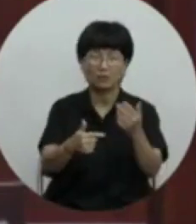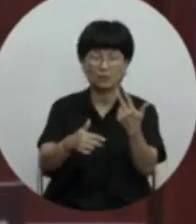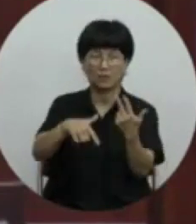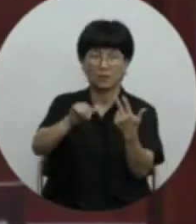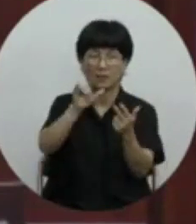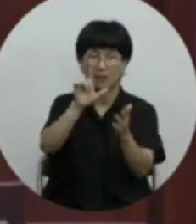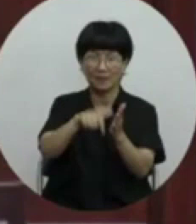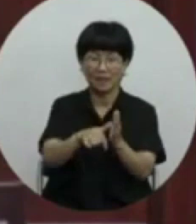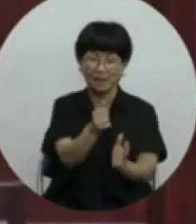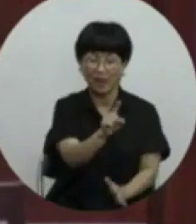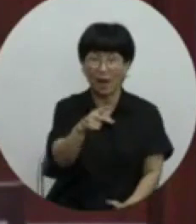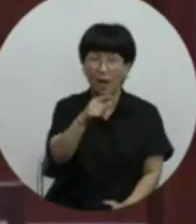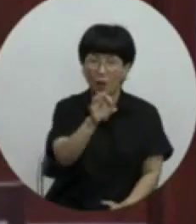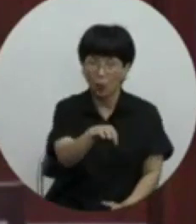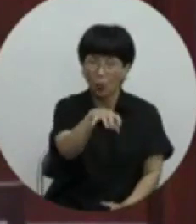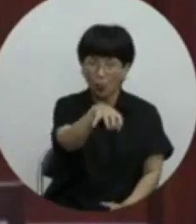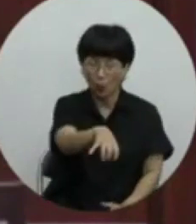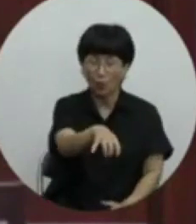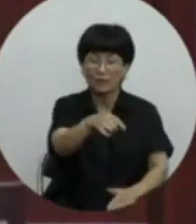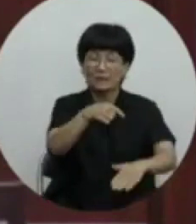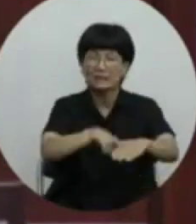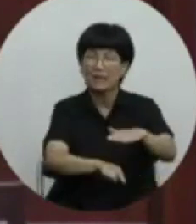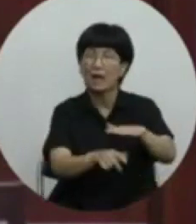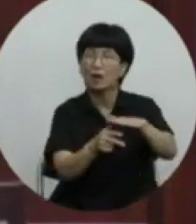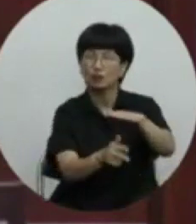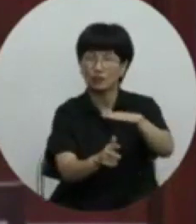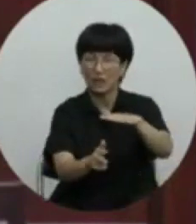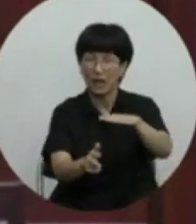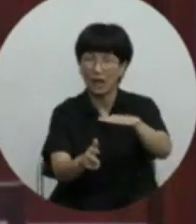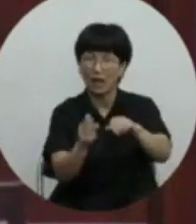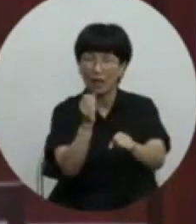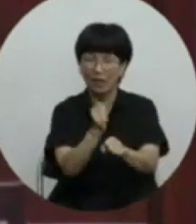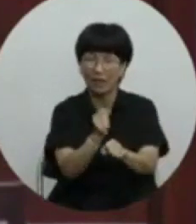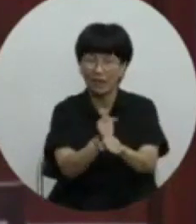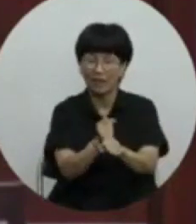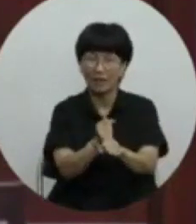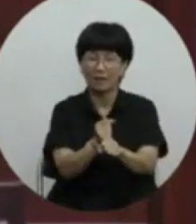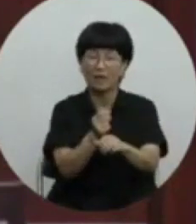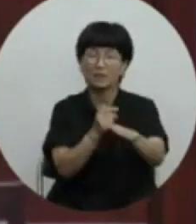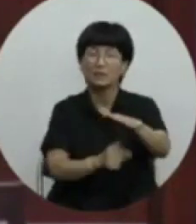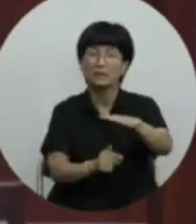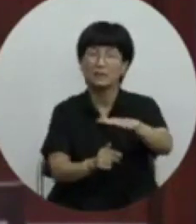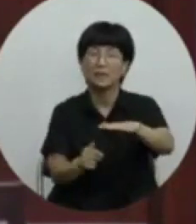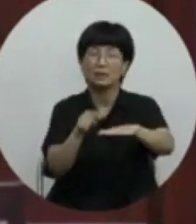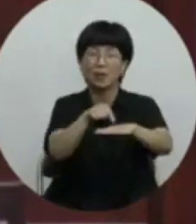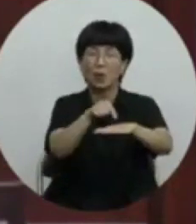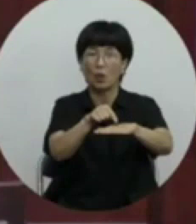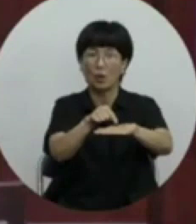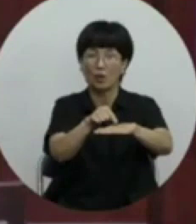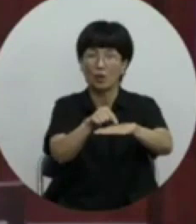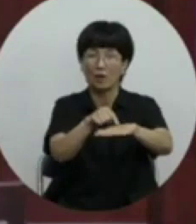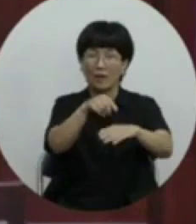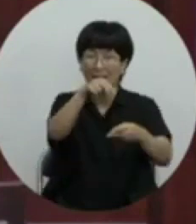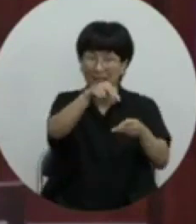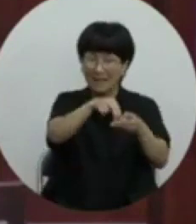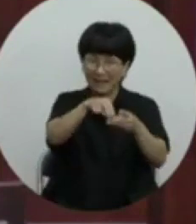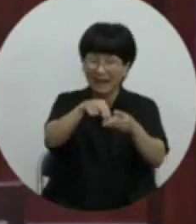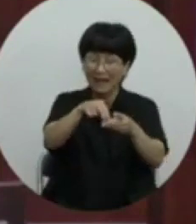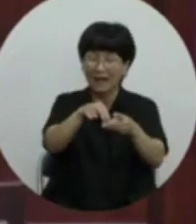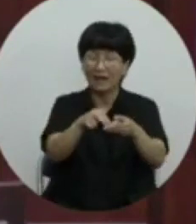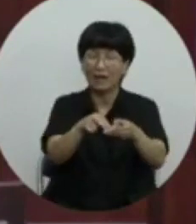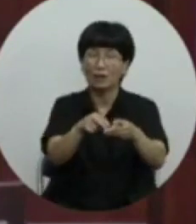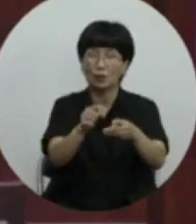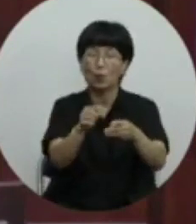제1시장을 지하층의 주차장, 그리고 지상층에 여러 가지 각종 센터,